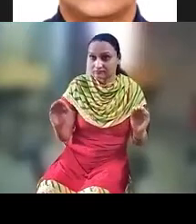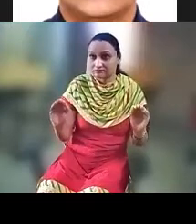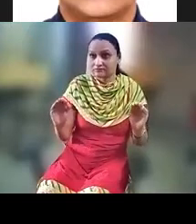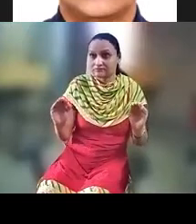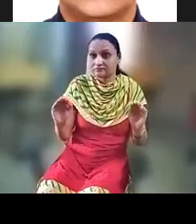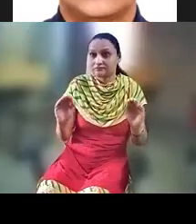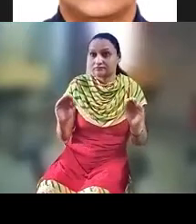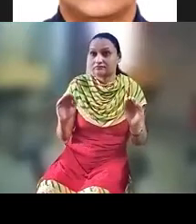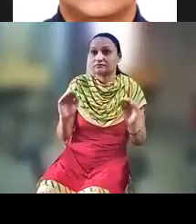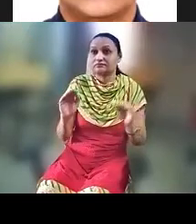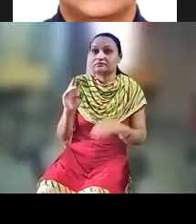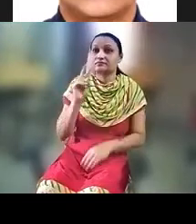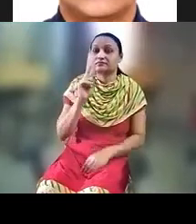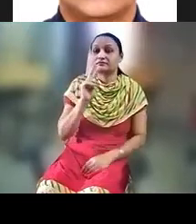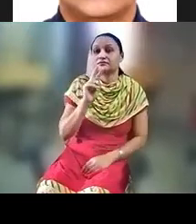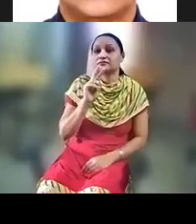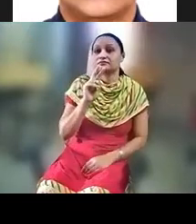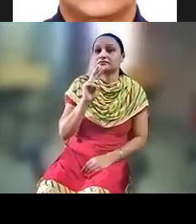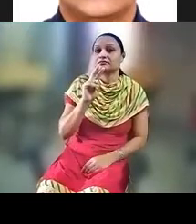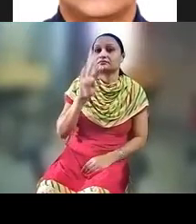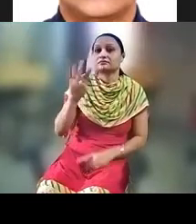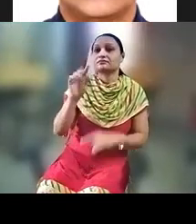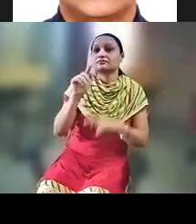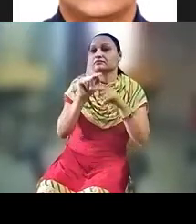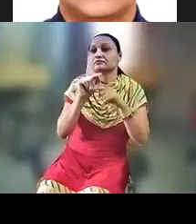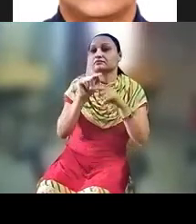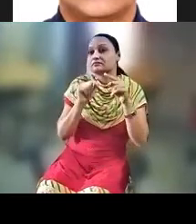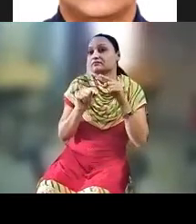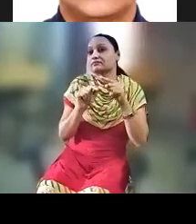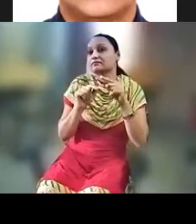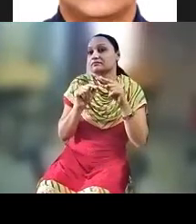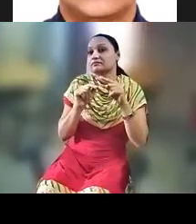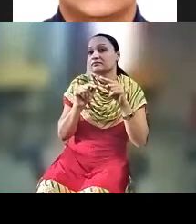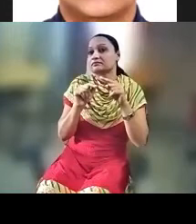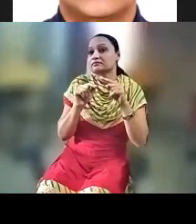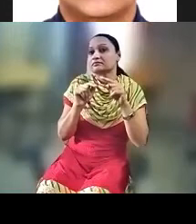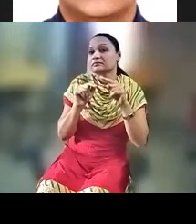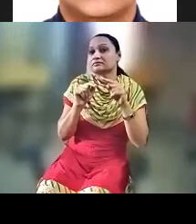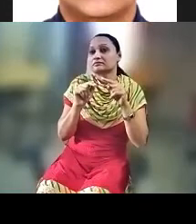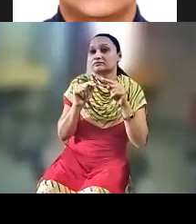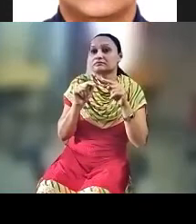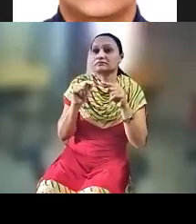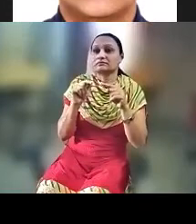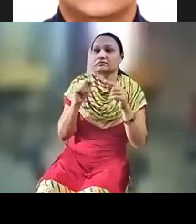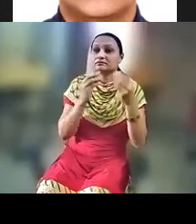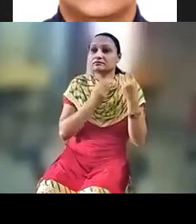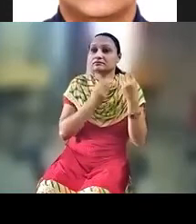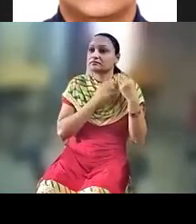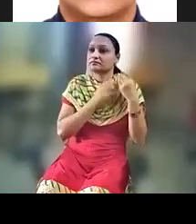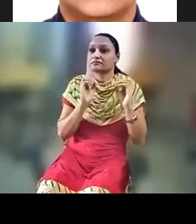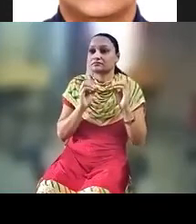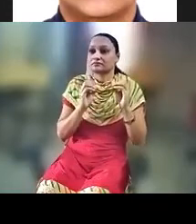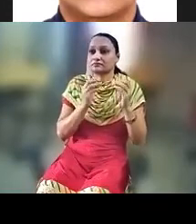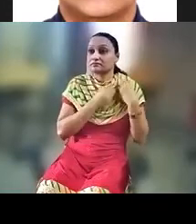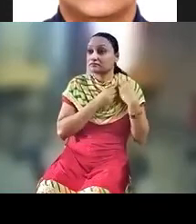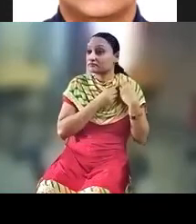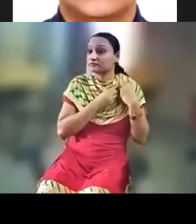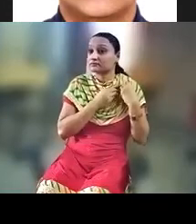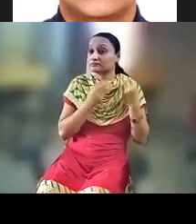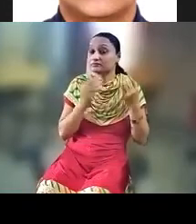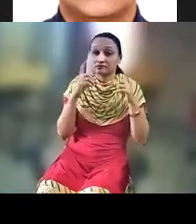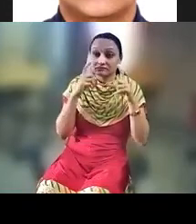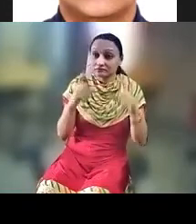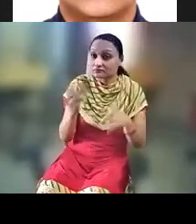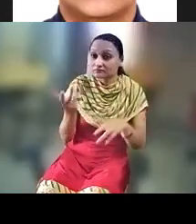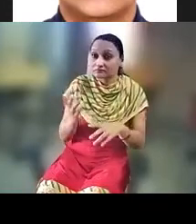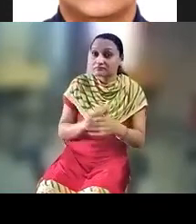likely to receive early stimulation and responsive care. Responsive care क्या है, इस पे मैं फिर आती हूँ। ये early stimulation